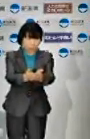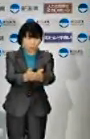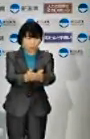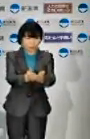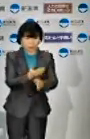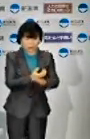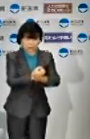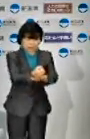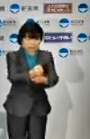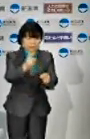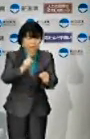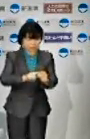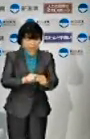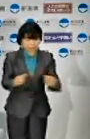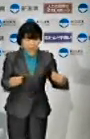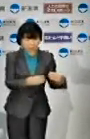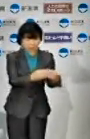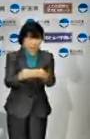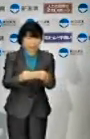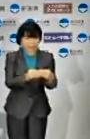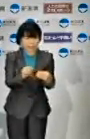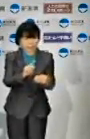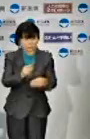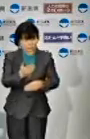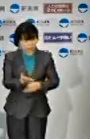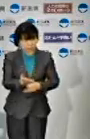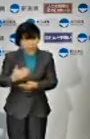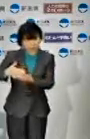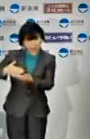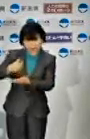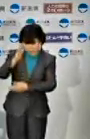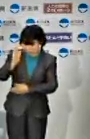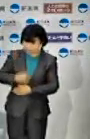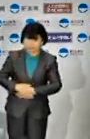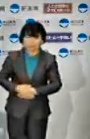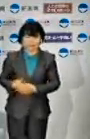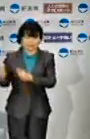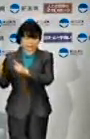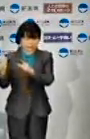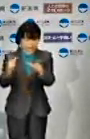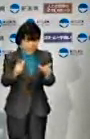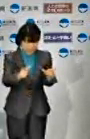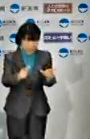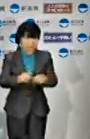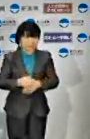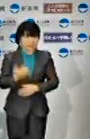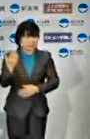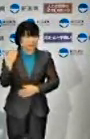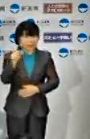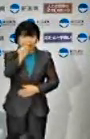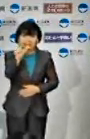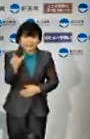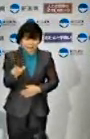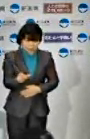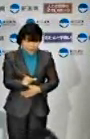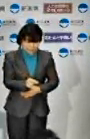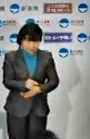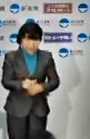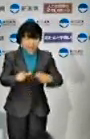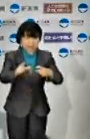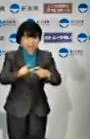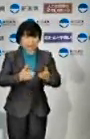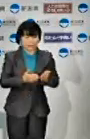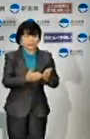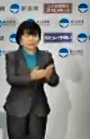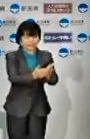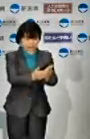のように連携を図っていくのかも教えてください。 はい、まあ先般月曜日でしたかね、佐渡汽船